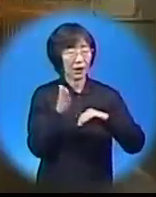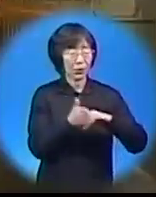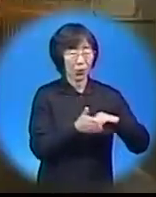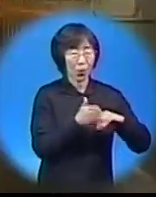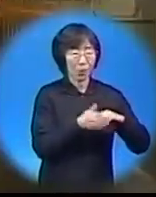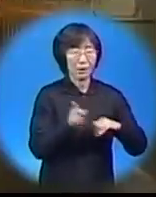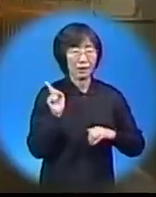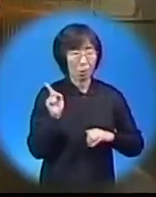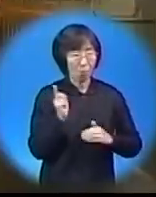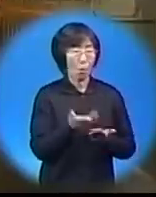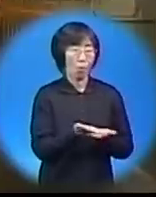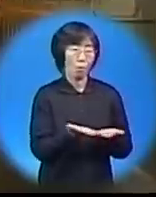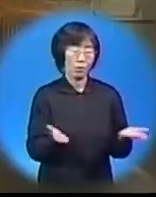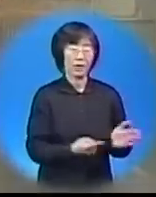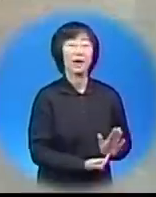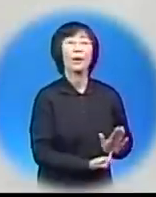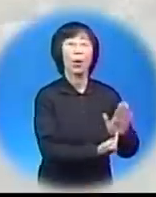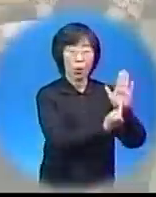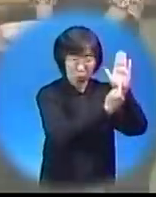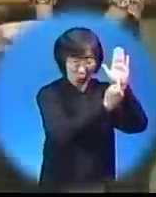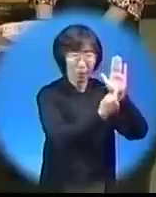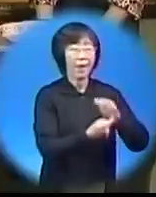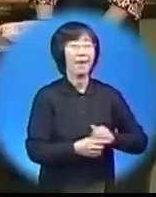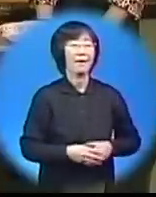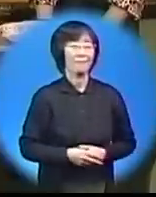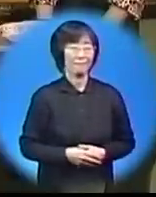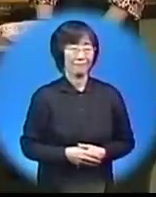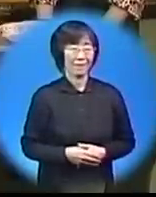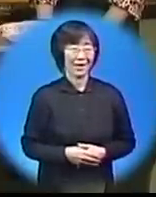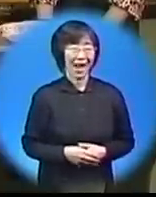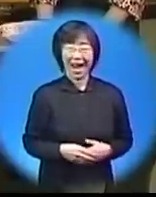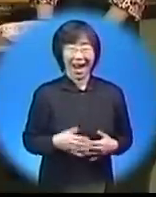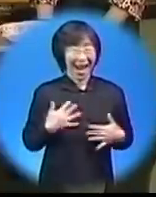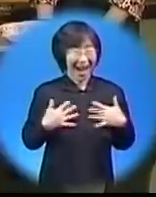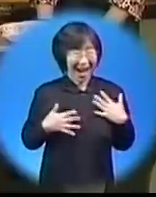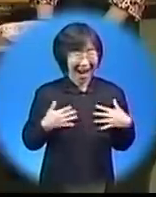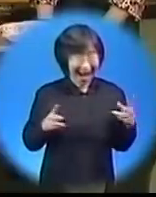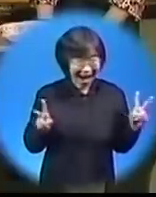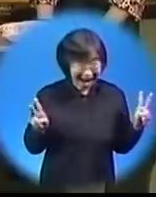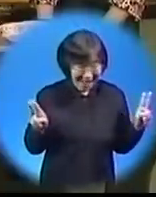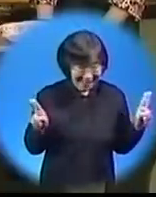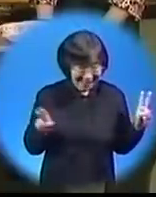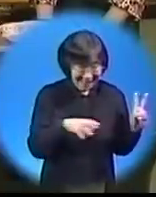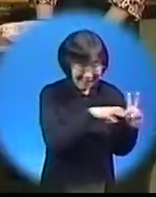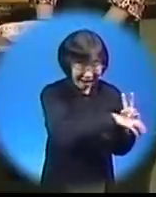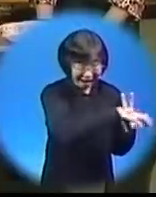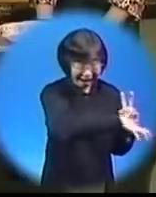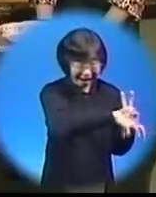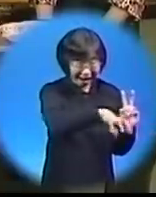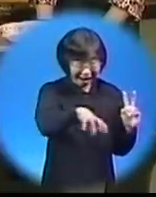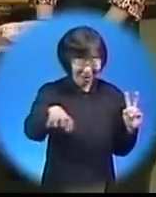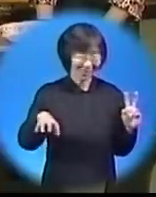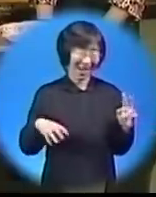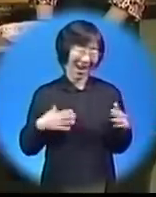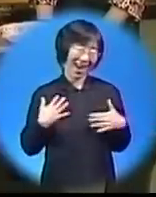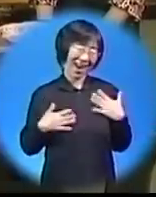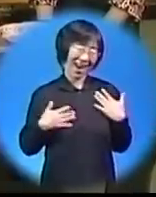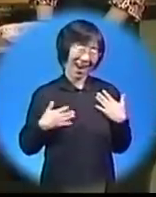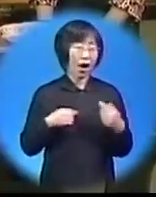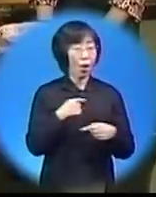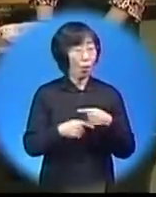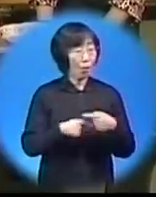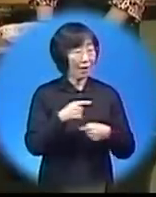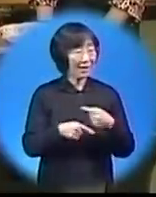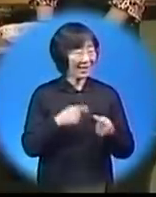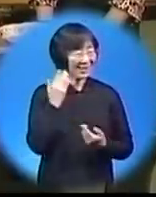理を出すことで有名なんですって。 さあ来ました、カニです。すごいカニがね、たくさん